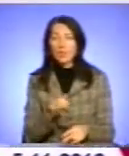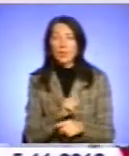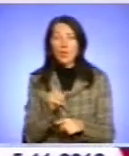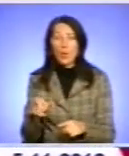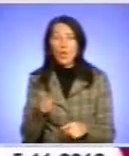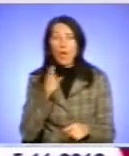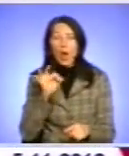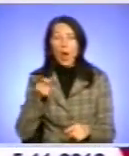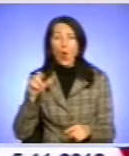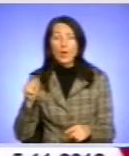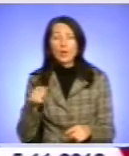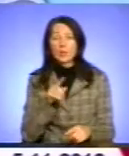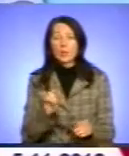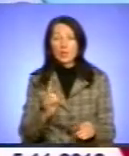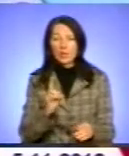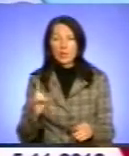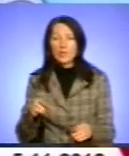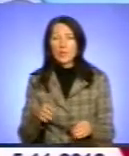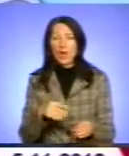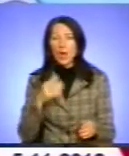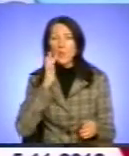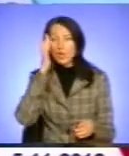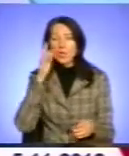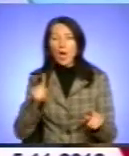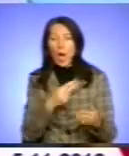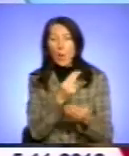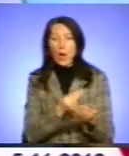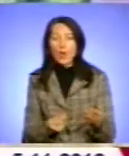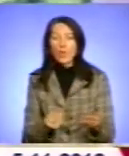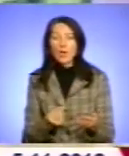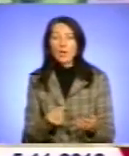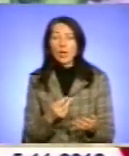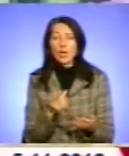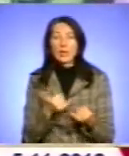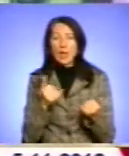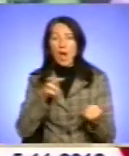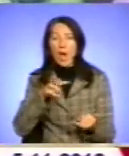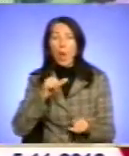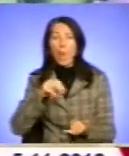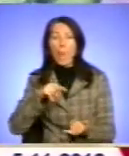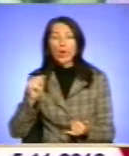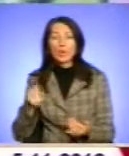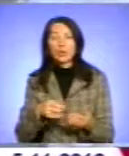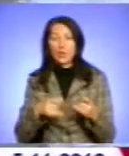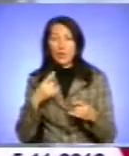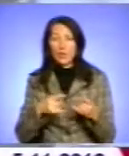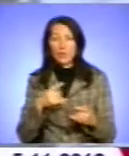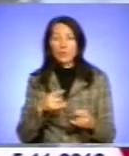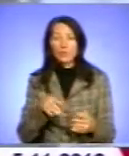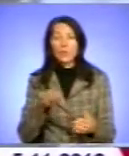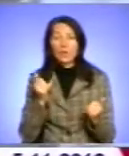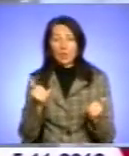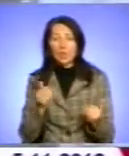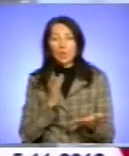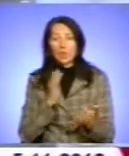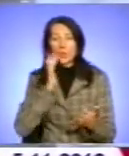Дроздовська з дитинства мріяла створювати малюнки для мультфільмів. Нині її мрія стала реальністю. Тож дівчина наголошує, її завдання –